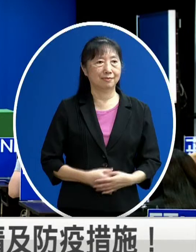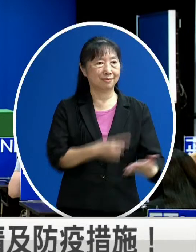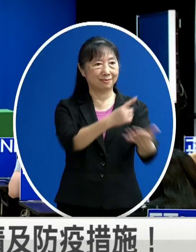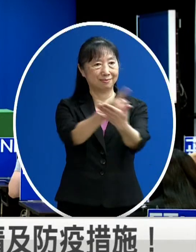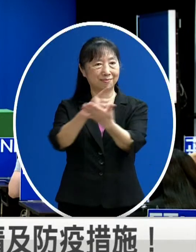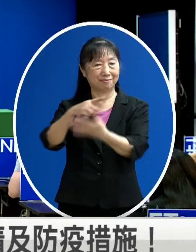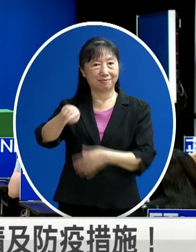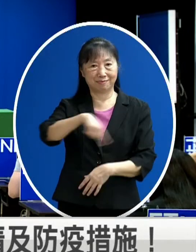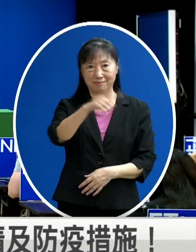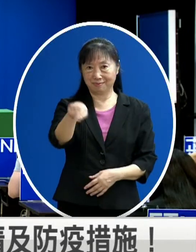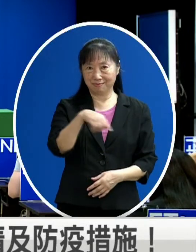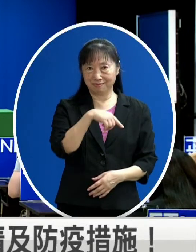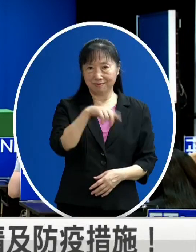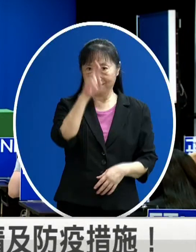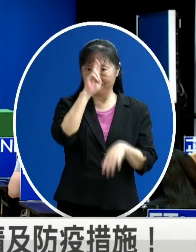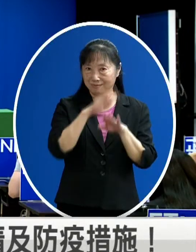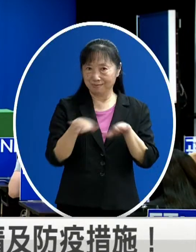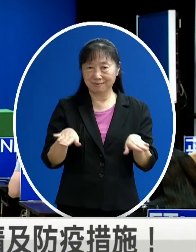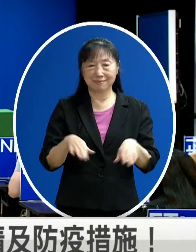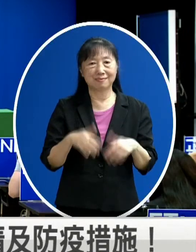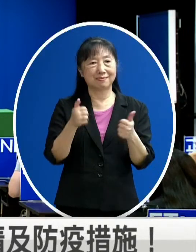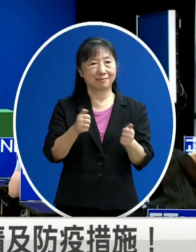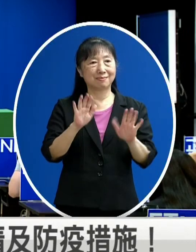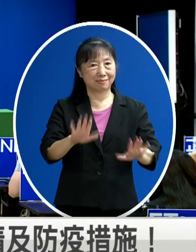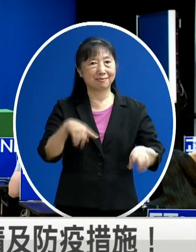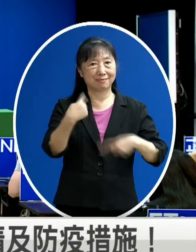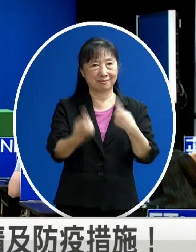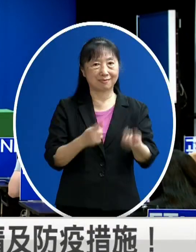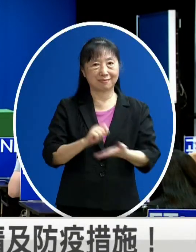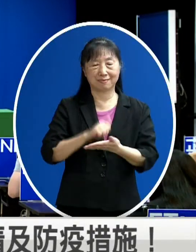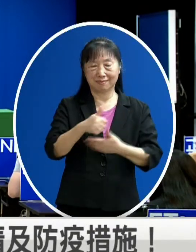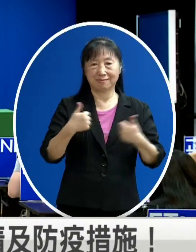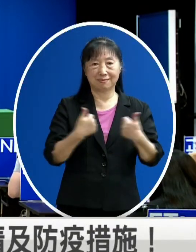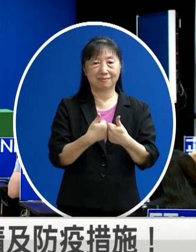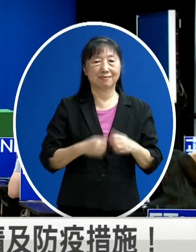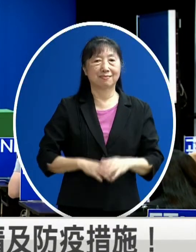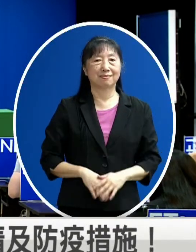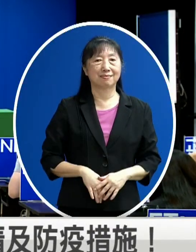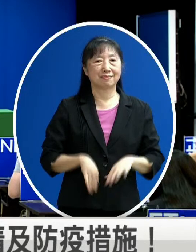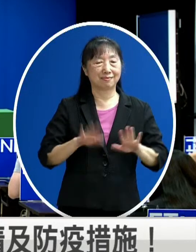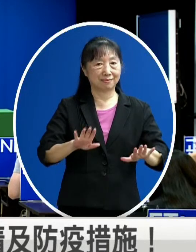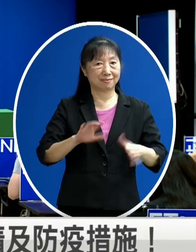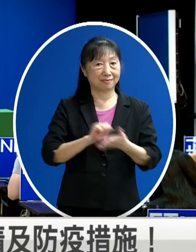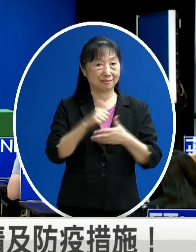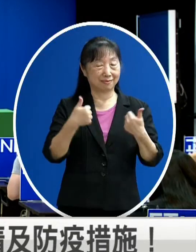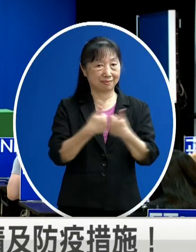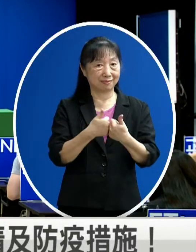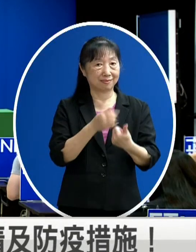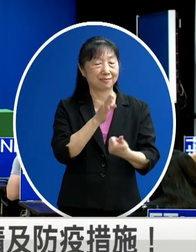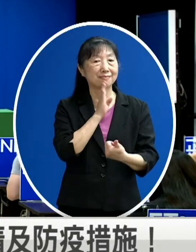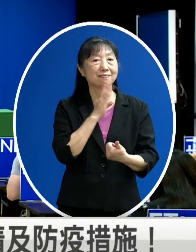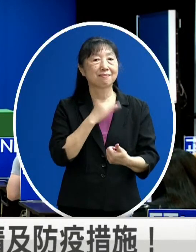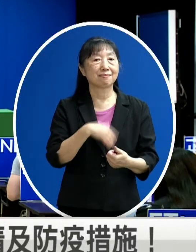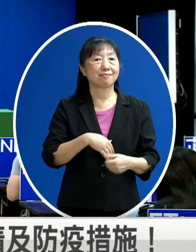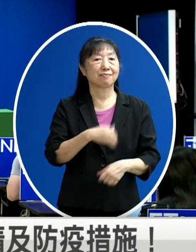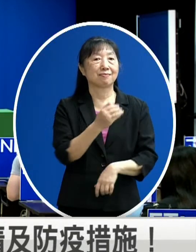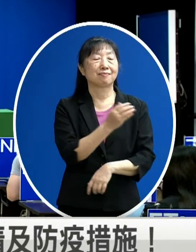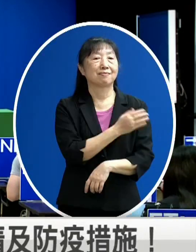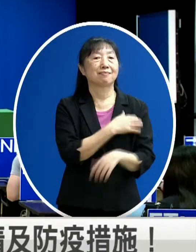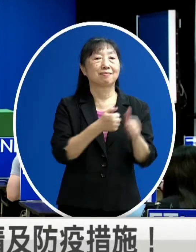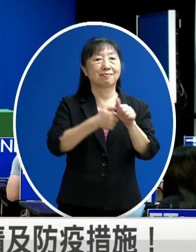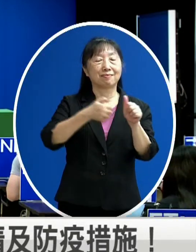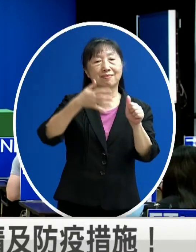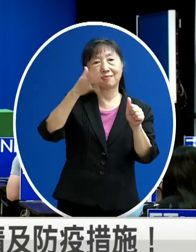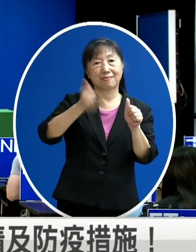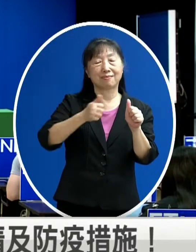好，各位媒体朋友们大家午安，谢谢大家参加我们今天的记者会。那我们今天记者会由我们陈副指挥官来亲自